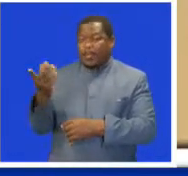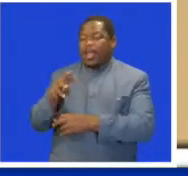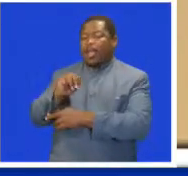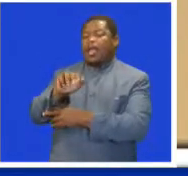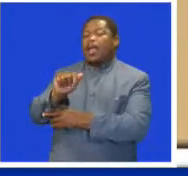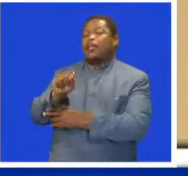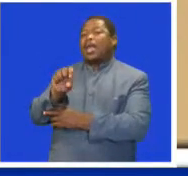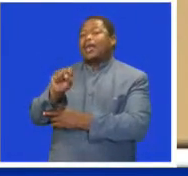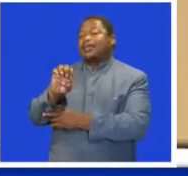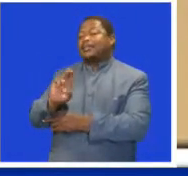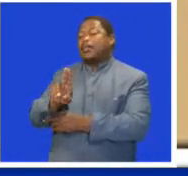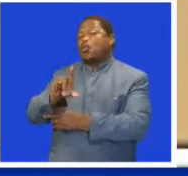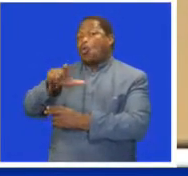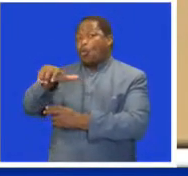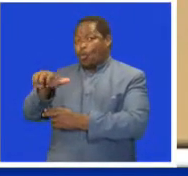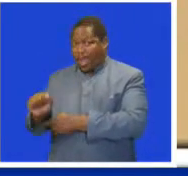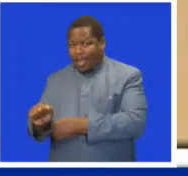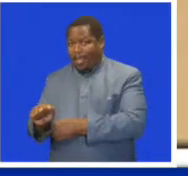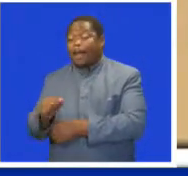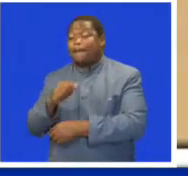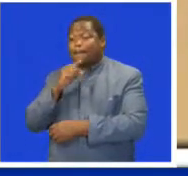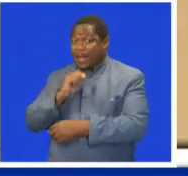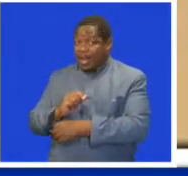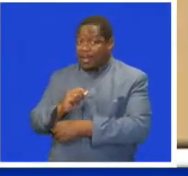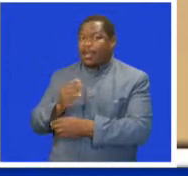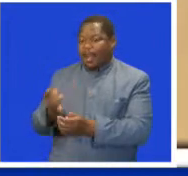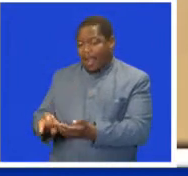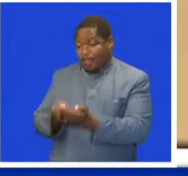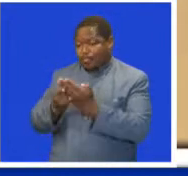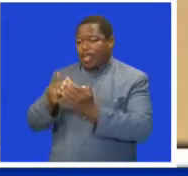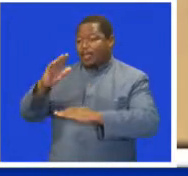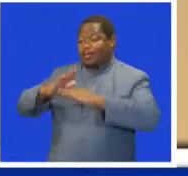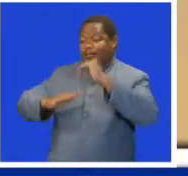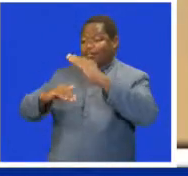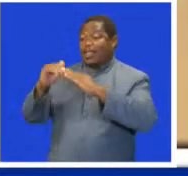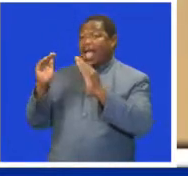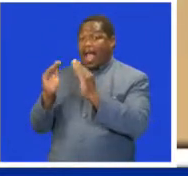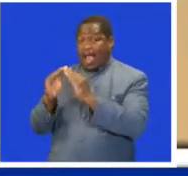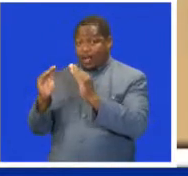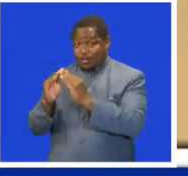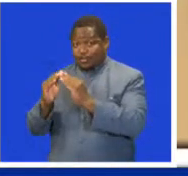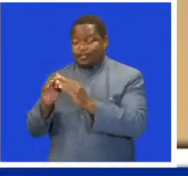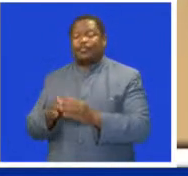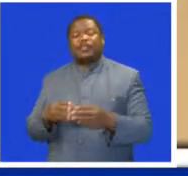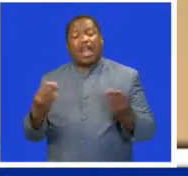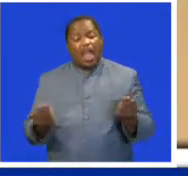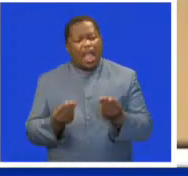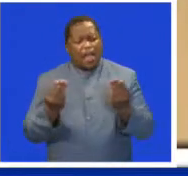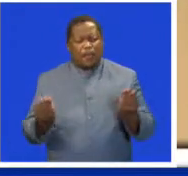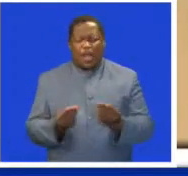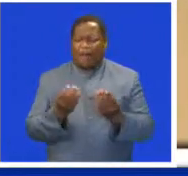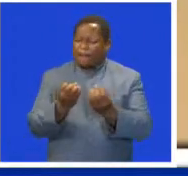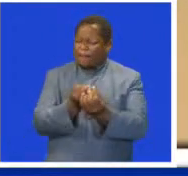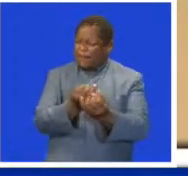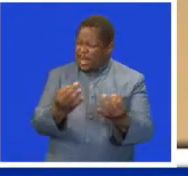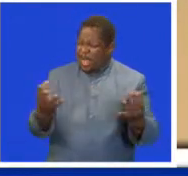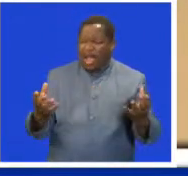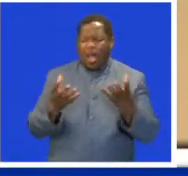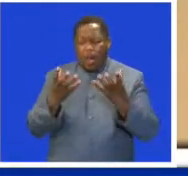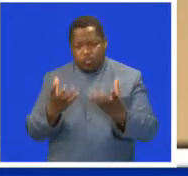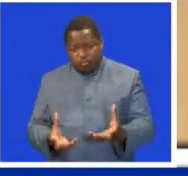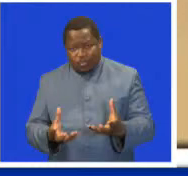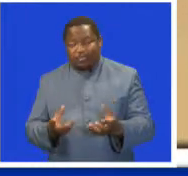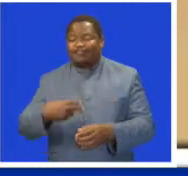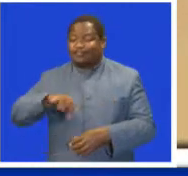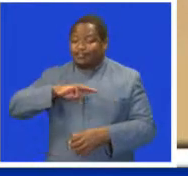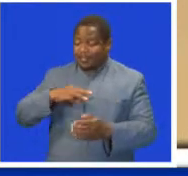bababili noma ukhansi the simo lapho khona simatima kakhulu so siye sizamekele ukuthi sinasakha le nto phinze kube ne-backyard garden phinze futhi kube ne-fruit